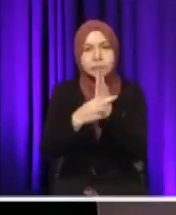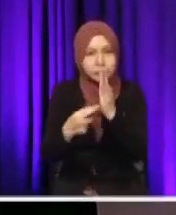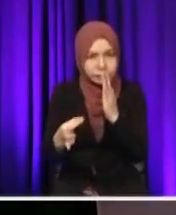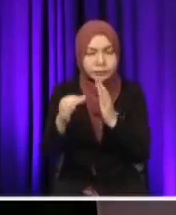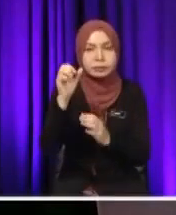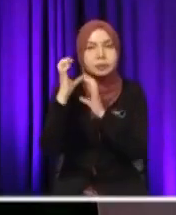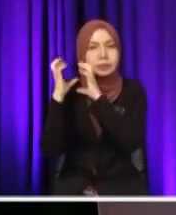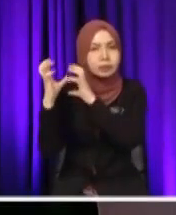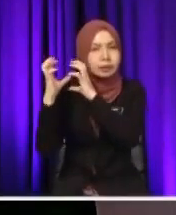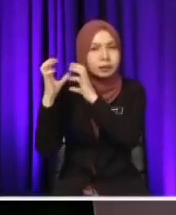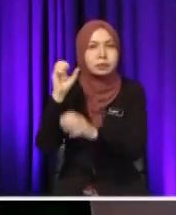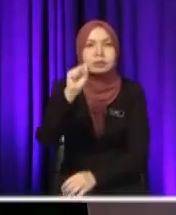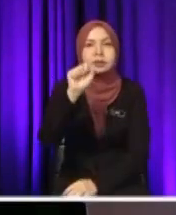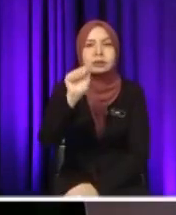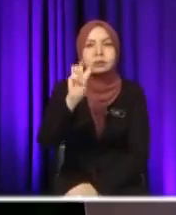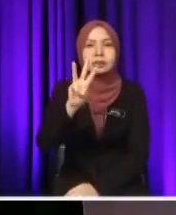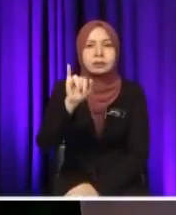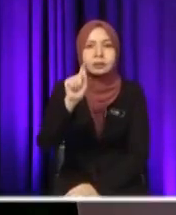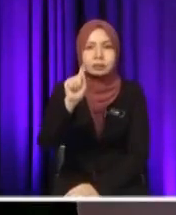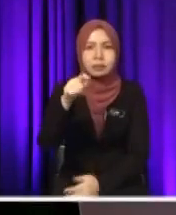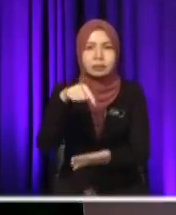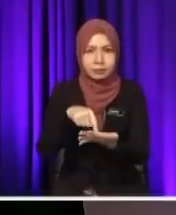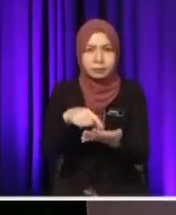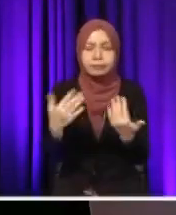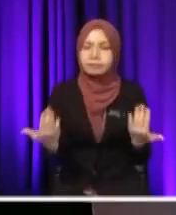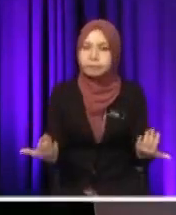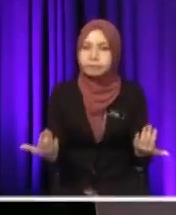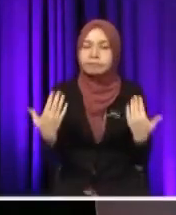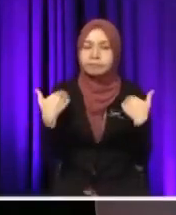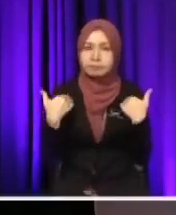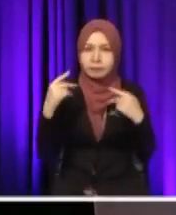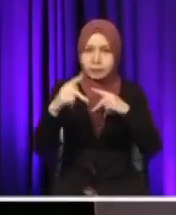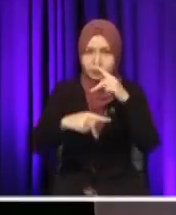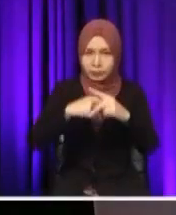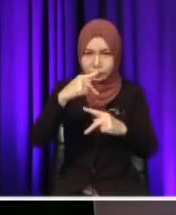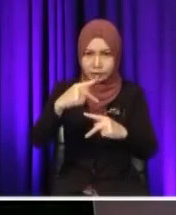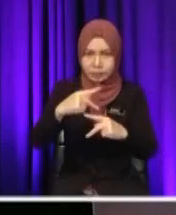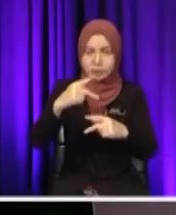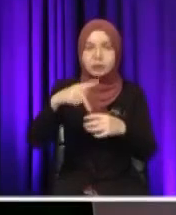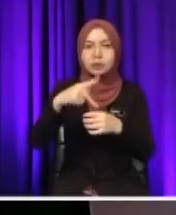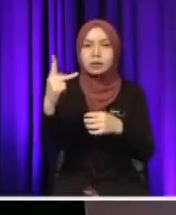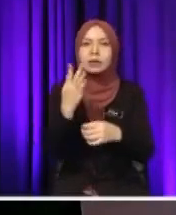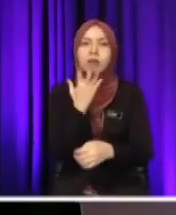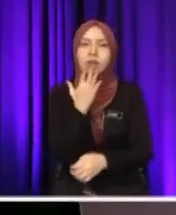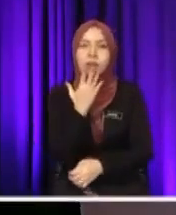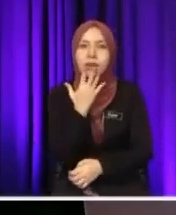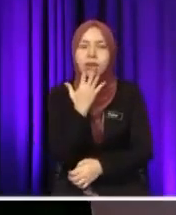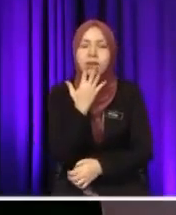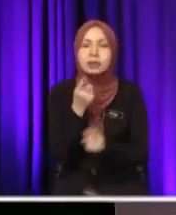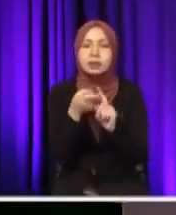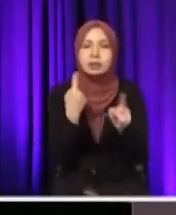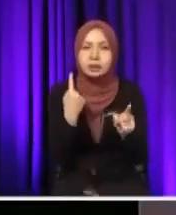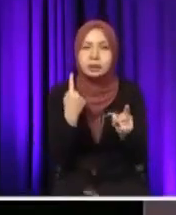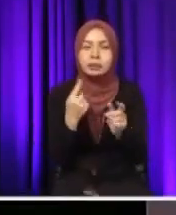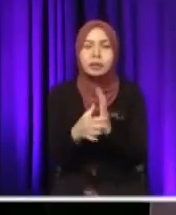okey, kita ada proses di mana kita melunturkan warna minyak sawit tersebut. Apakah bahan